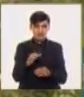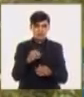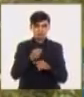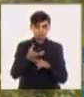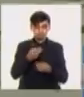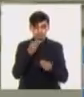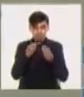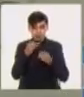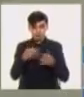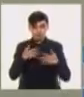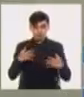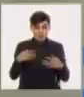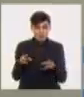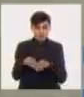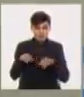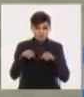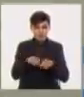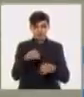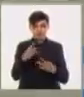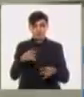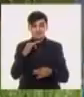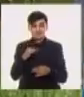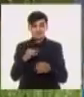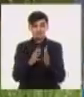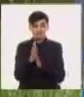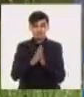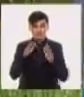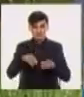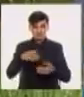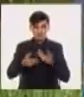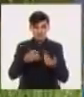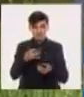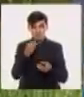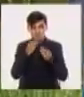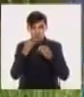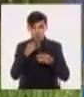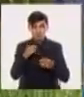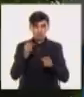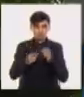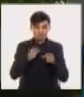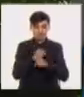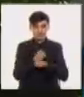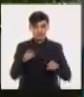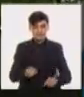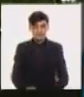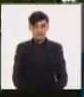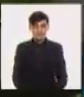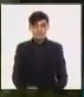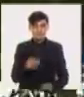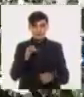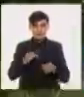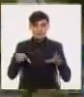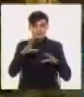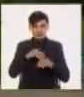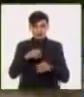пикники, приходить с животными, ходить по газонам, срывать и употреблять в пищу плоды и другое. По всей территории